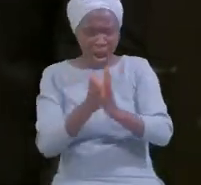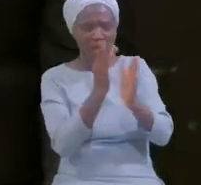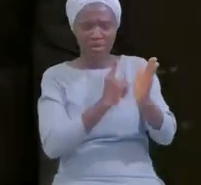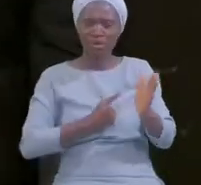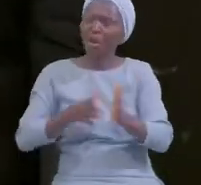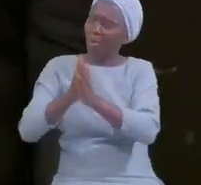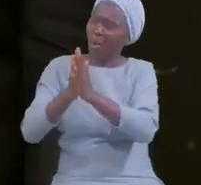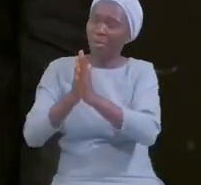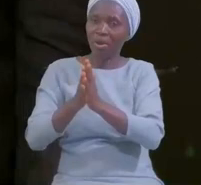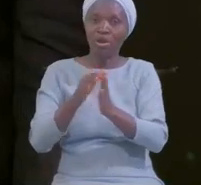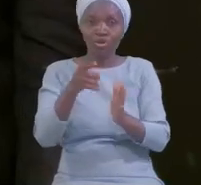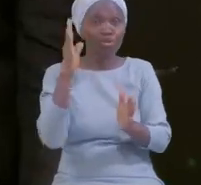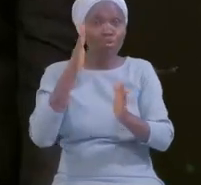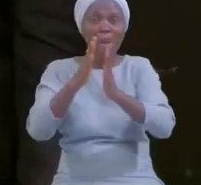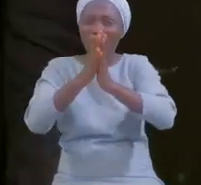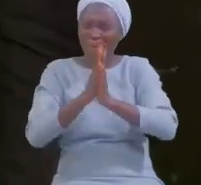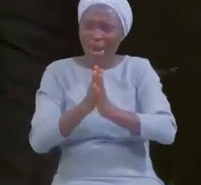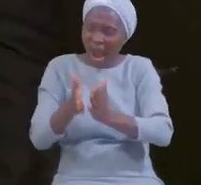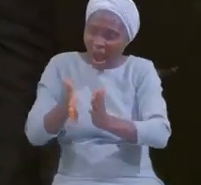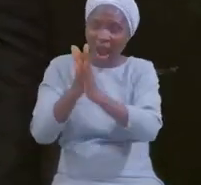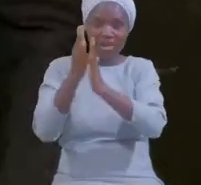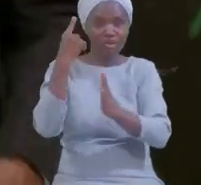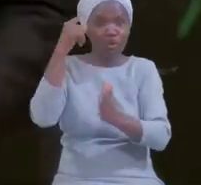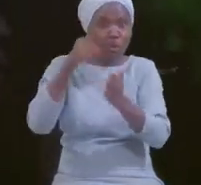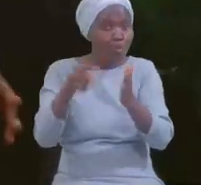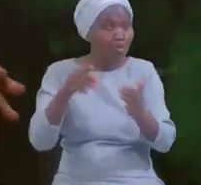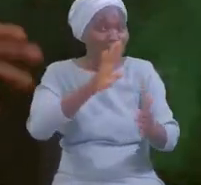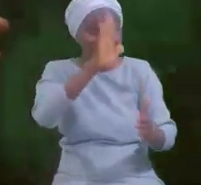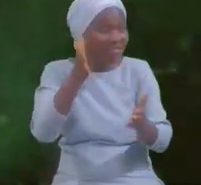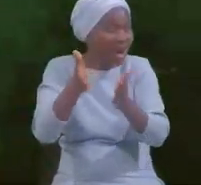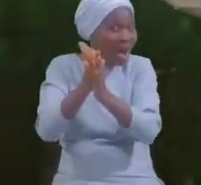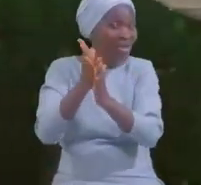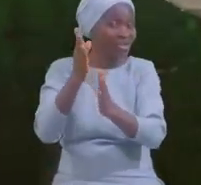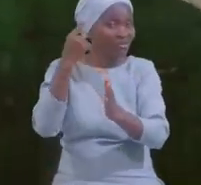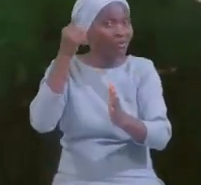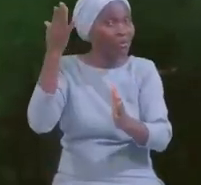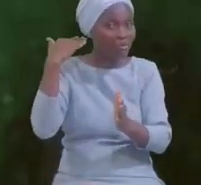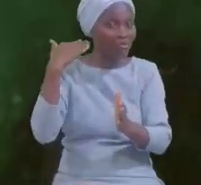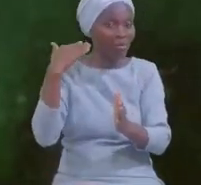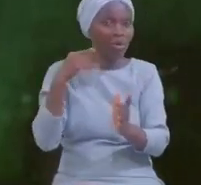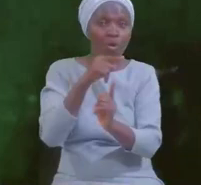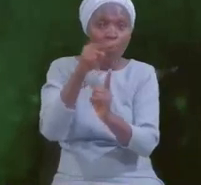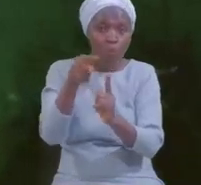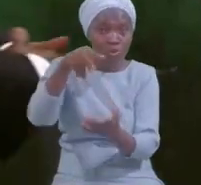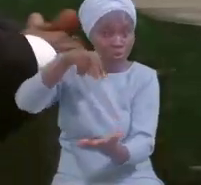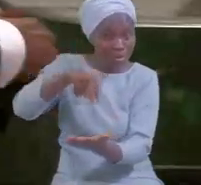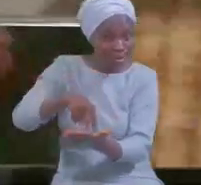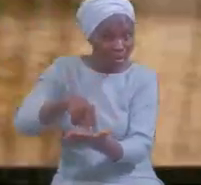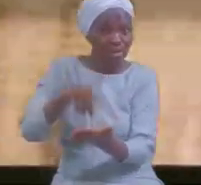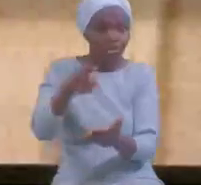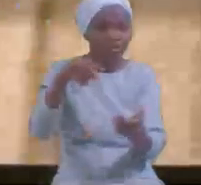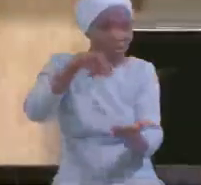à Dieu ce que vous n'avez jamais demandé. Lorsque vous tenez debout, vous allez vous tenir debout, pas